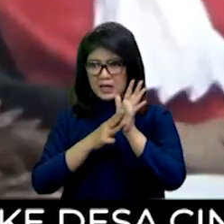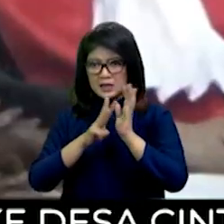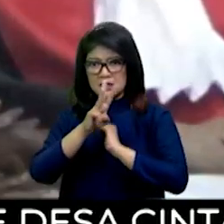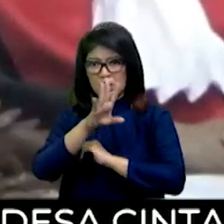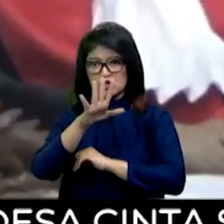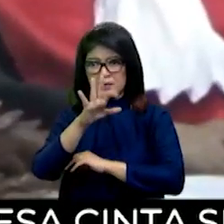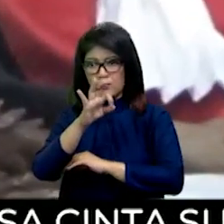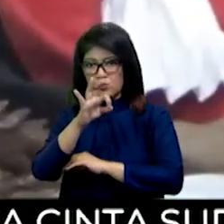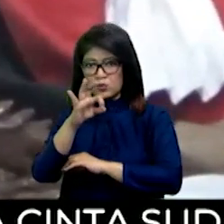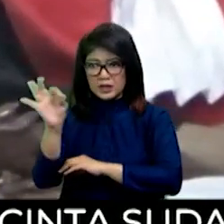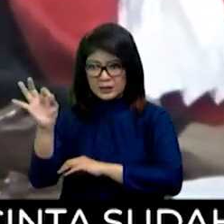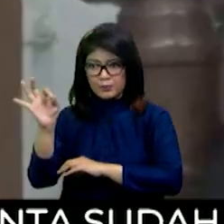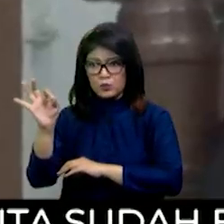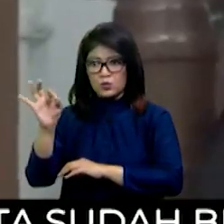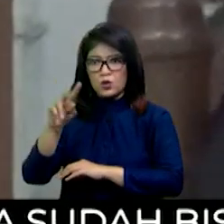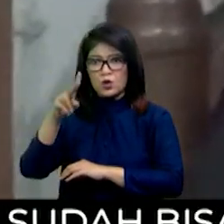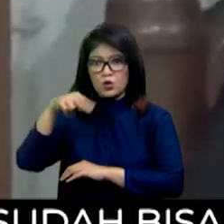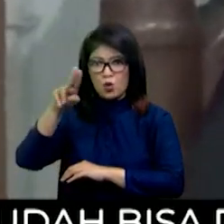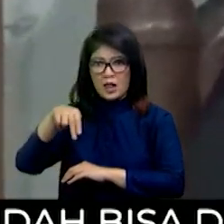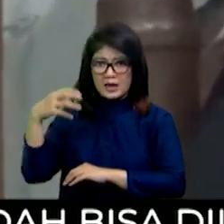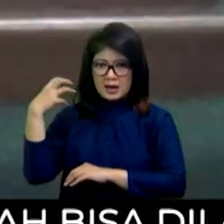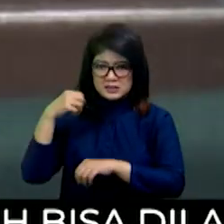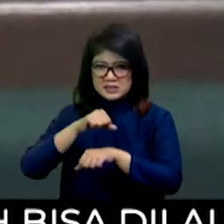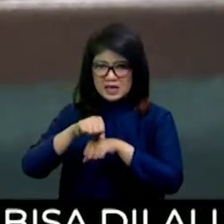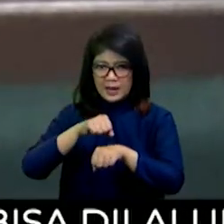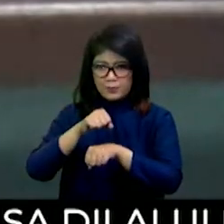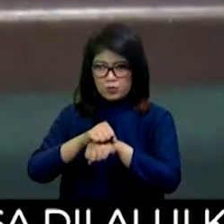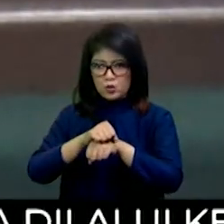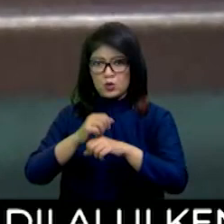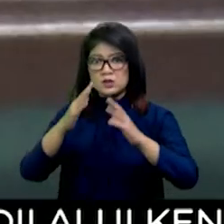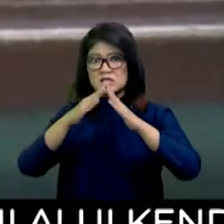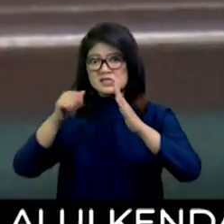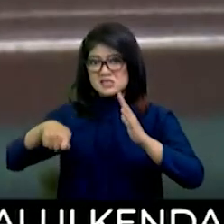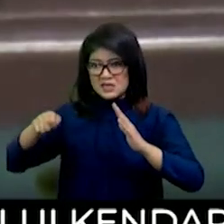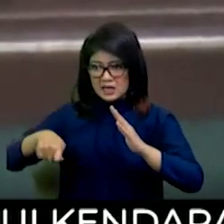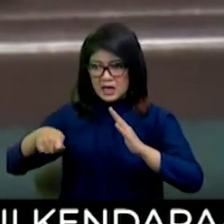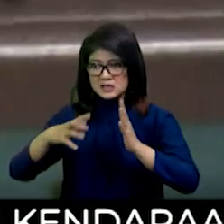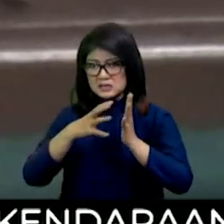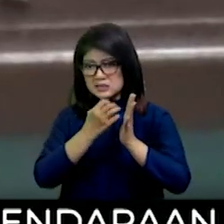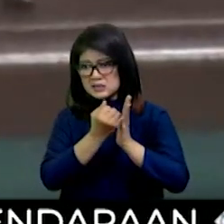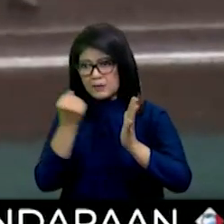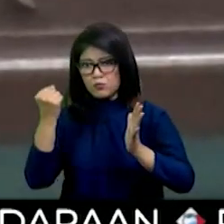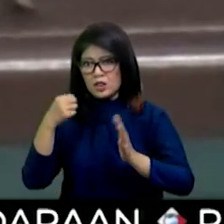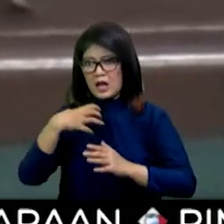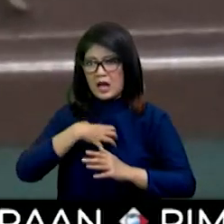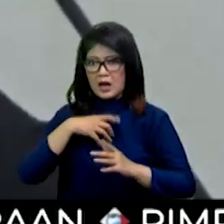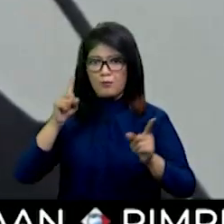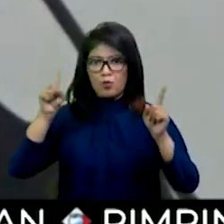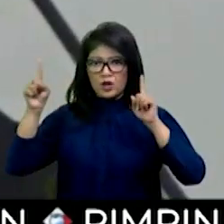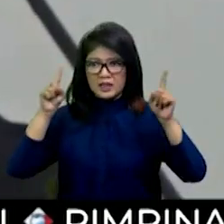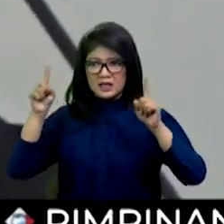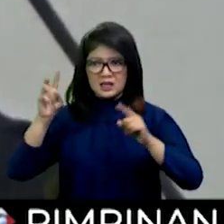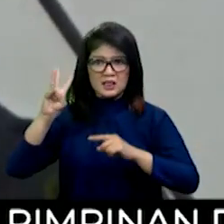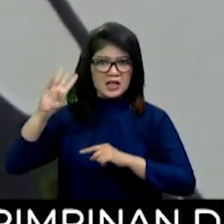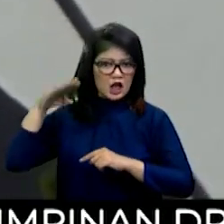dolar Singapura. Majelis Hakim juga mencabut hak politik Nurdin Abdullah selama 3 tahun.